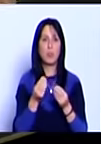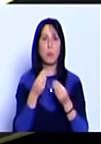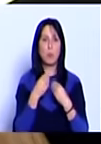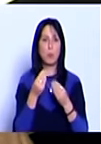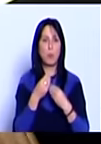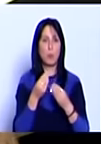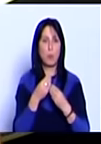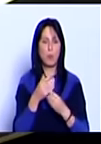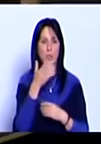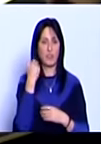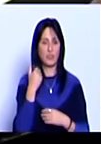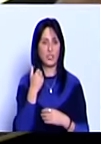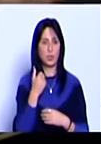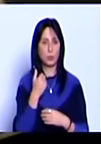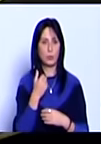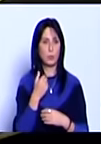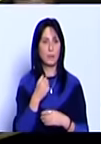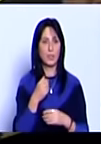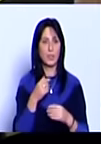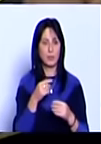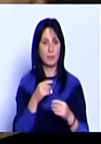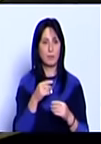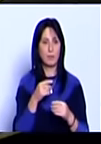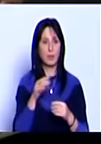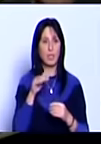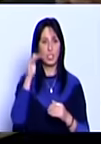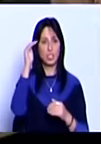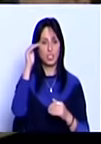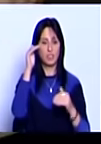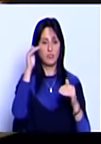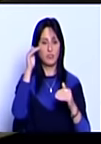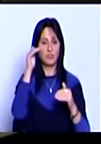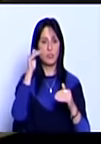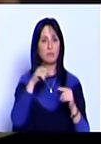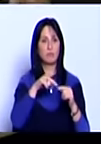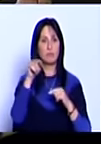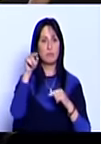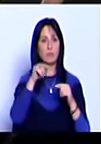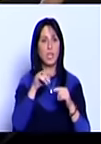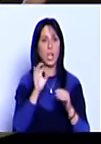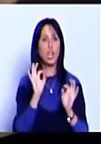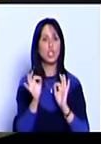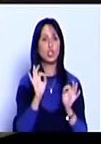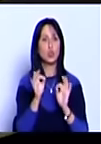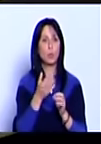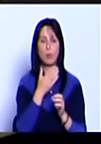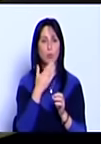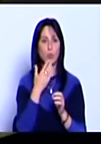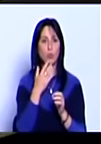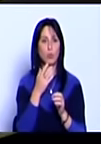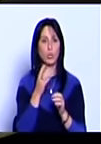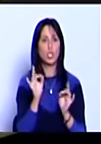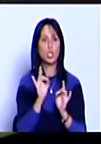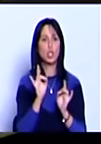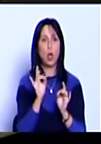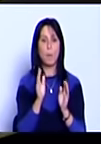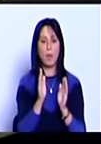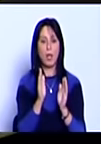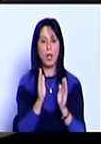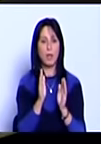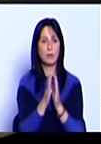წამოვიღოთ, დავივიწყოთ. ასეთ უკიდურესობებს ხშირად გადააწყდები. ზომიერების თემა ზუსტად ის არის, რომ ამათ ადგილები